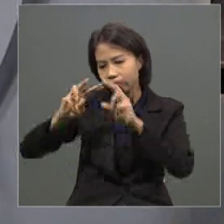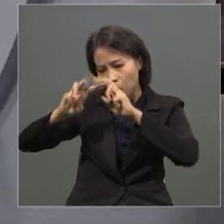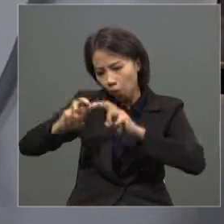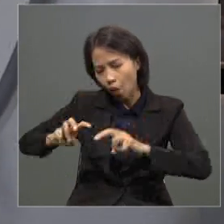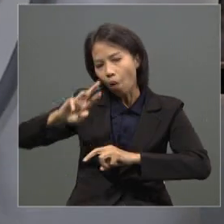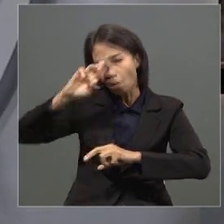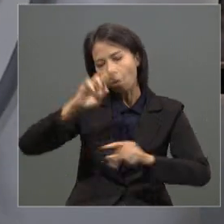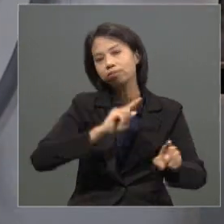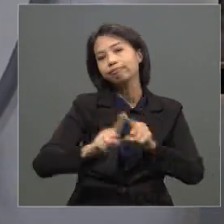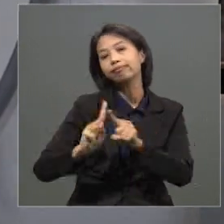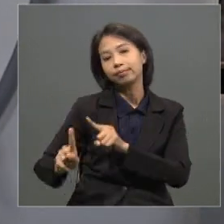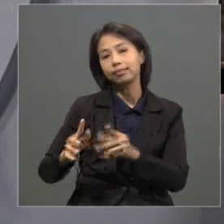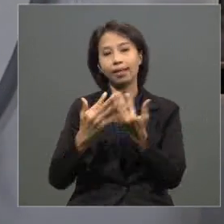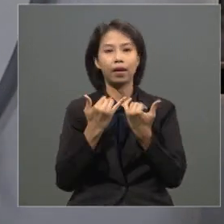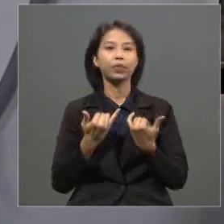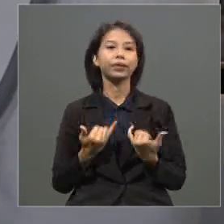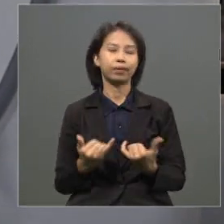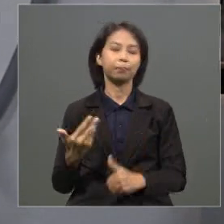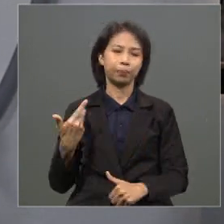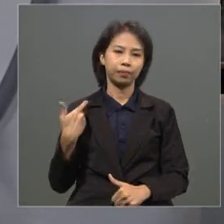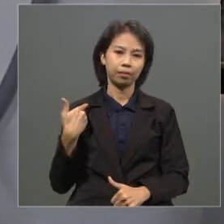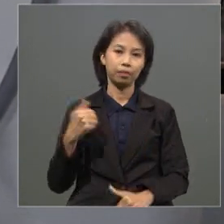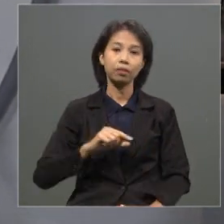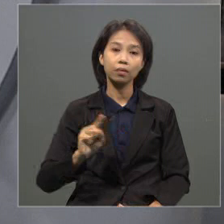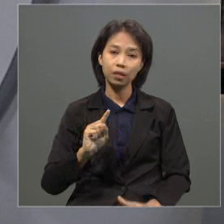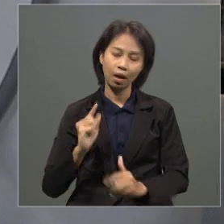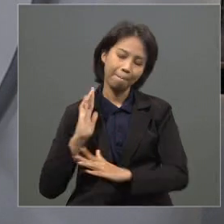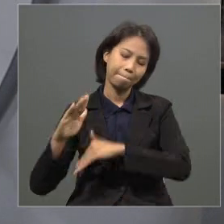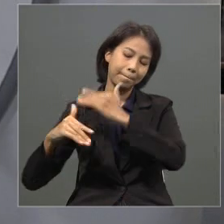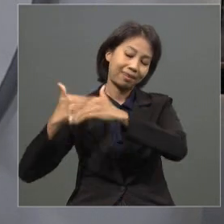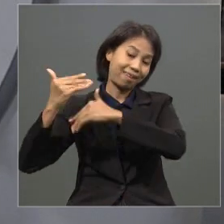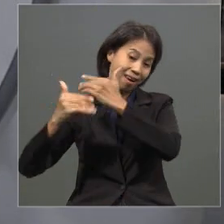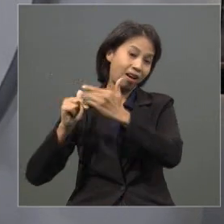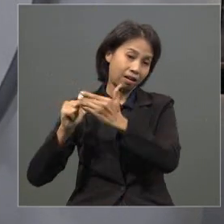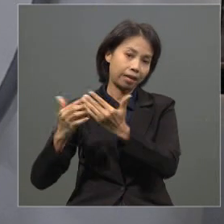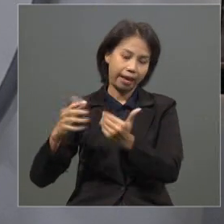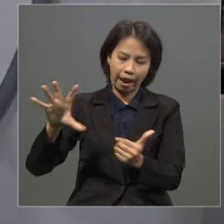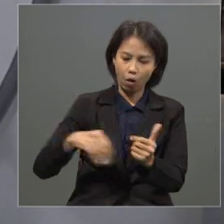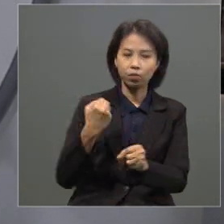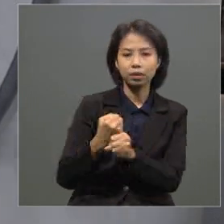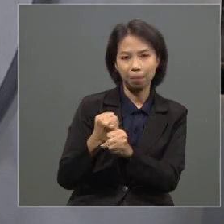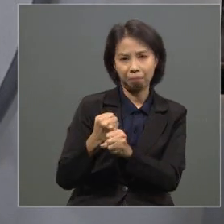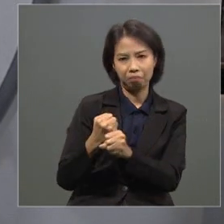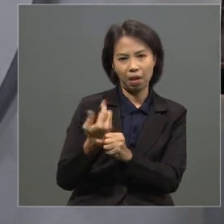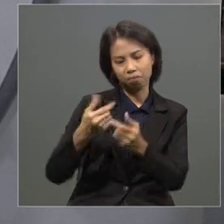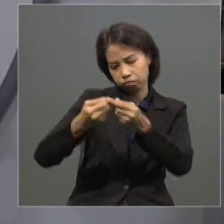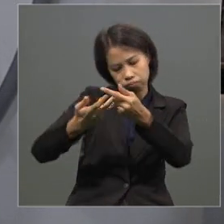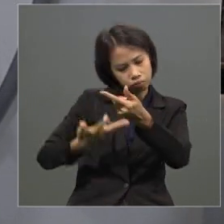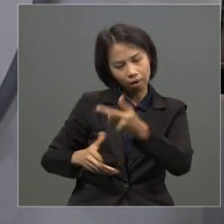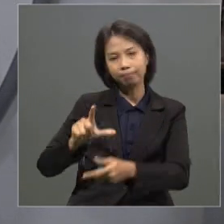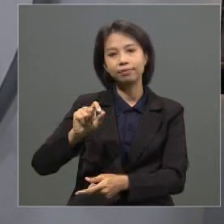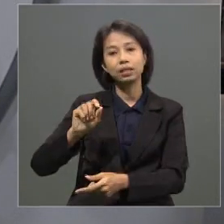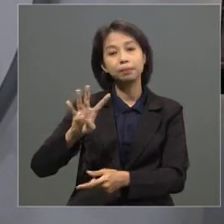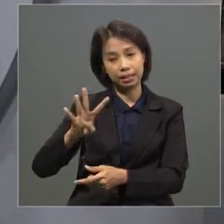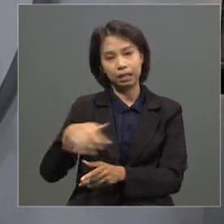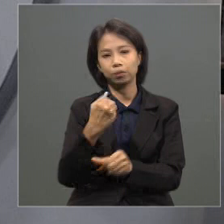แตกต่างกันด้วยซึ่งในปัจจุบันครับก็ได้มีการเอ่อพัฒนาด้านเภสัทรังสีมาใช้แล้วถึง 24ชนิดครับ